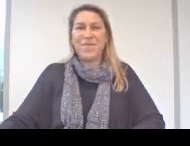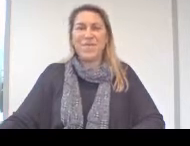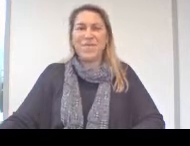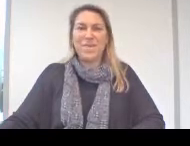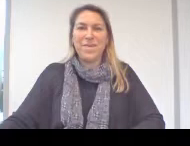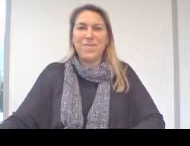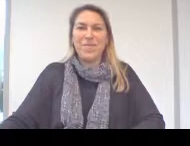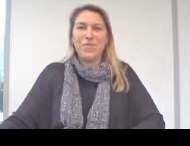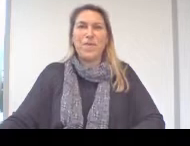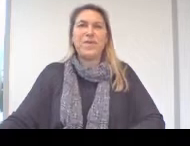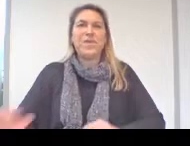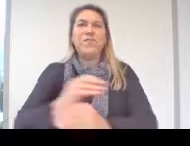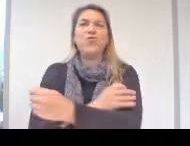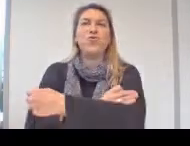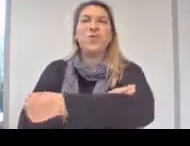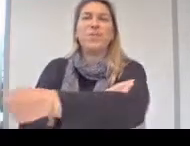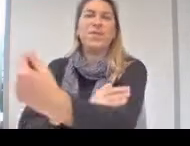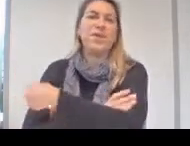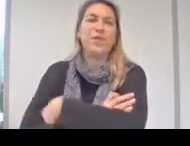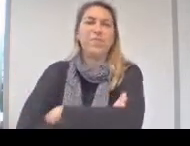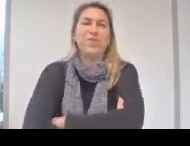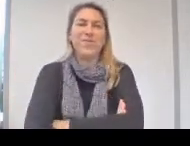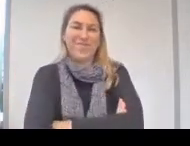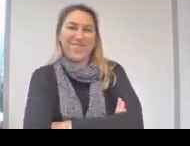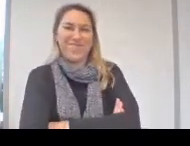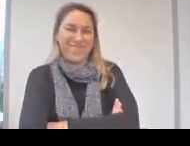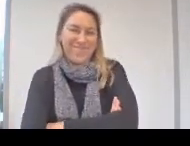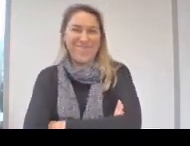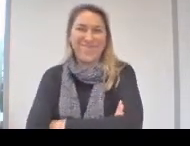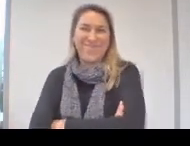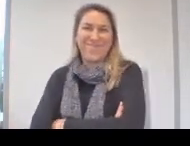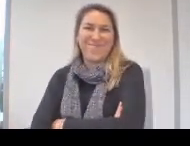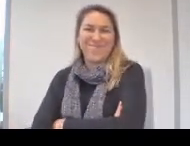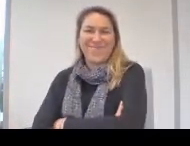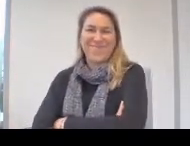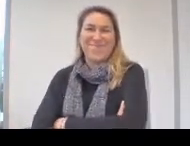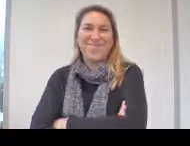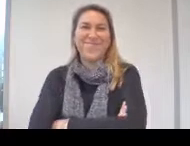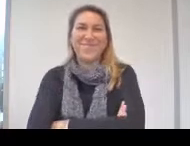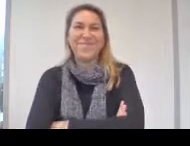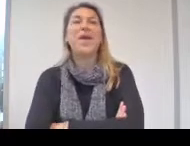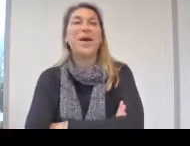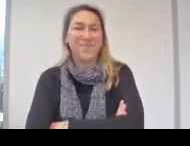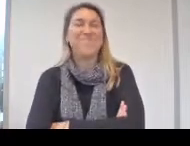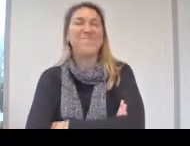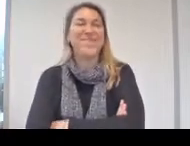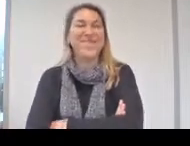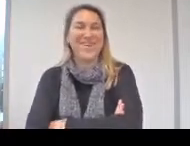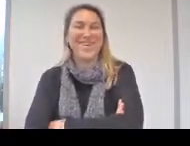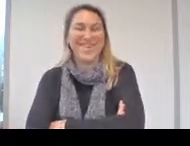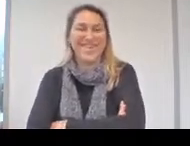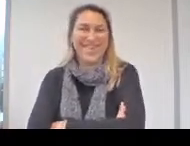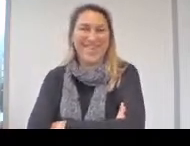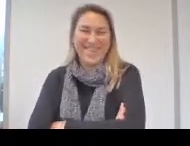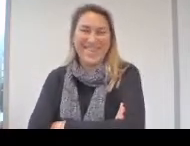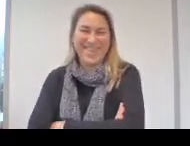Merci Sylvie. Vous allez nous parler des évolutions des Alors, je vais métiers et des compléter parce qu'on en compétences. a quand même chacun dans les domaines qu'on a présentés, on en a beaucoup